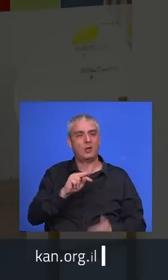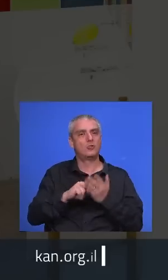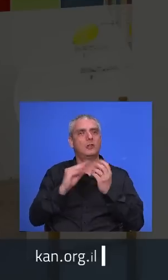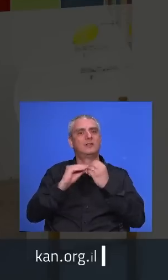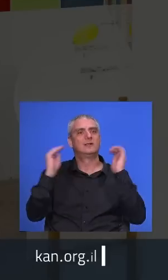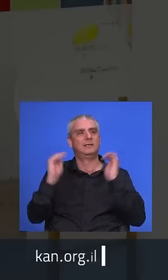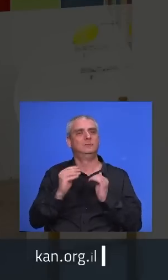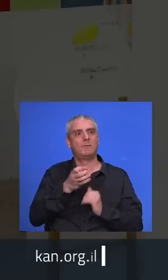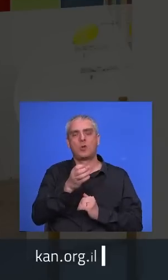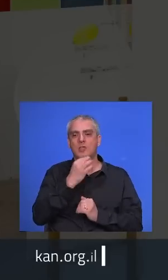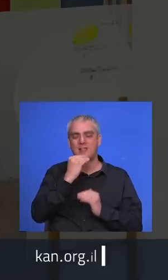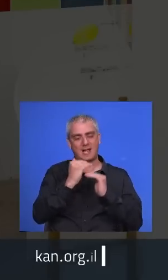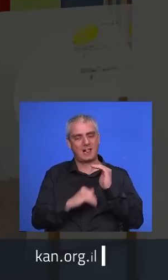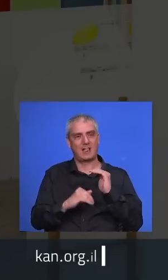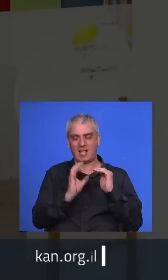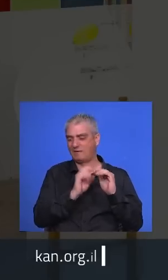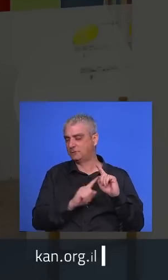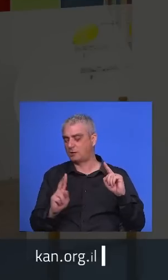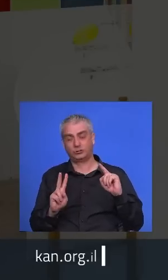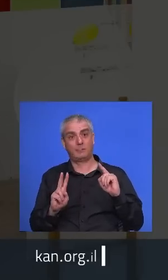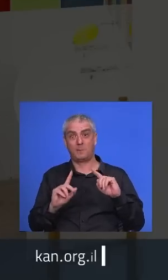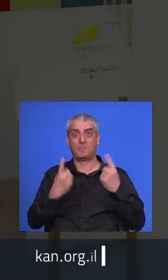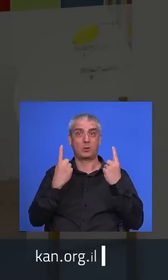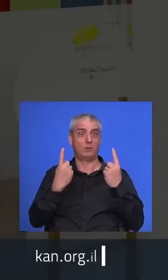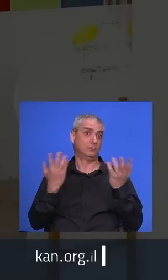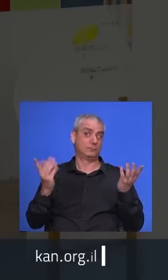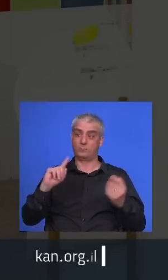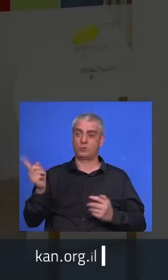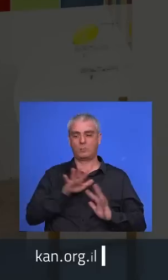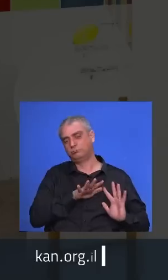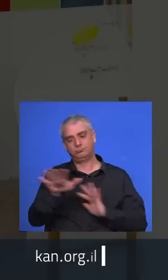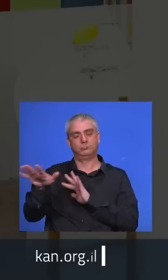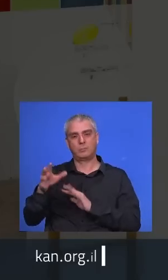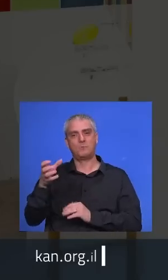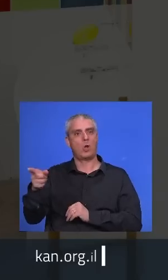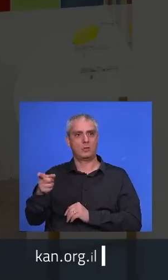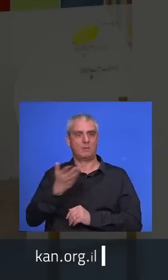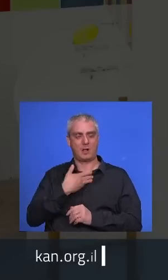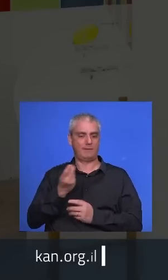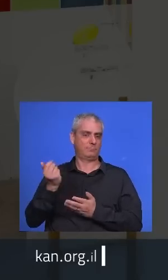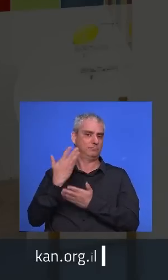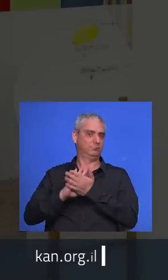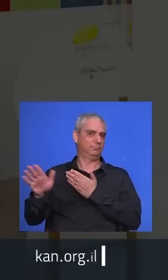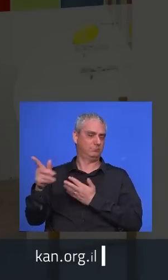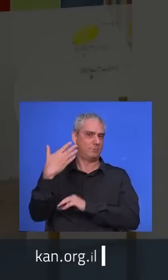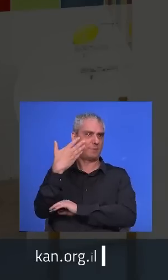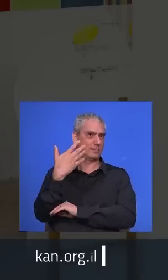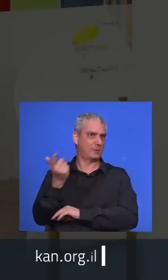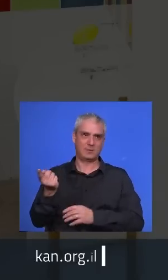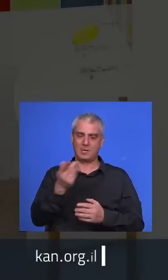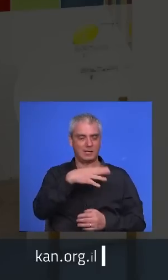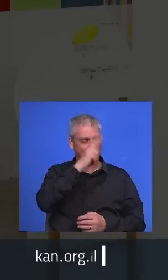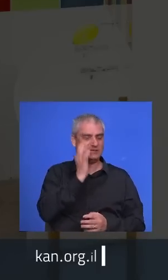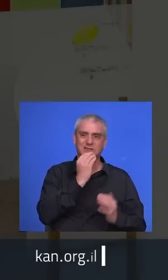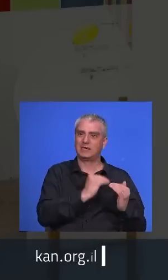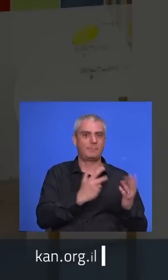המעונות בגילאים יותר נמוכים, בין 0 ל-2, כי אם פתאום, את יודעת, כולם ינהרו למעונות כאלה, כי הם מקבלים צ'קים מהמדינה, הורים לילדים צעירים יותר פשוט לא